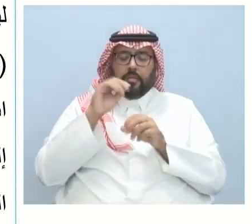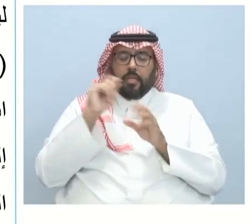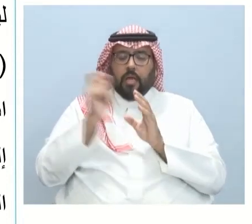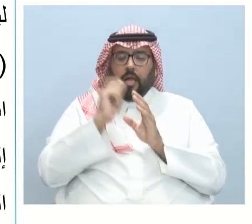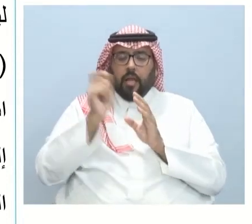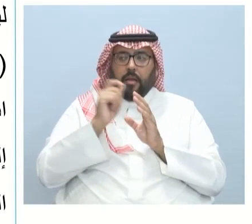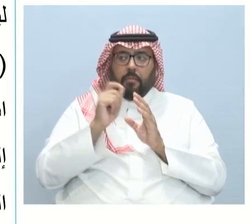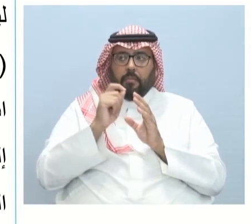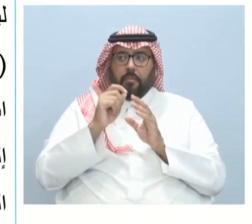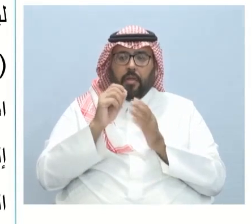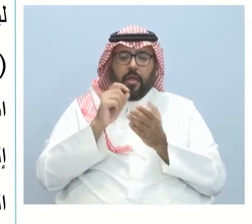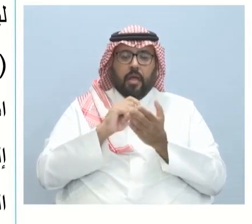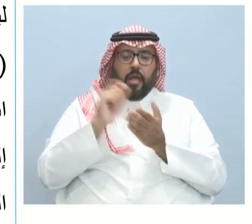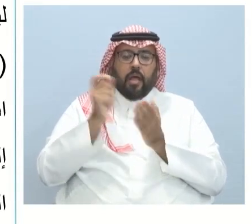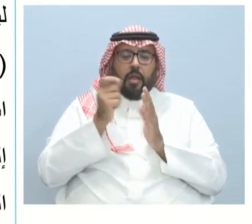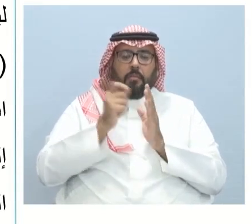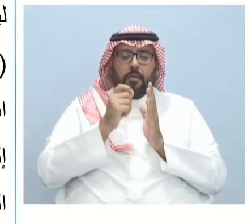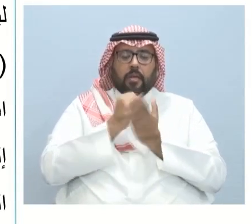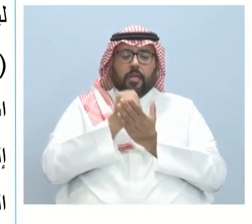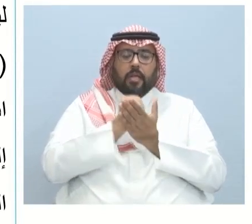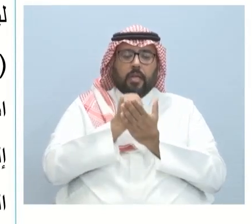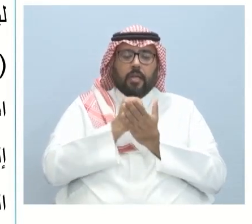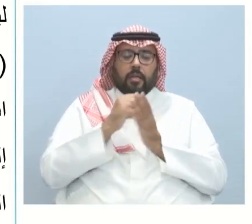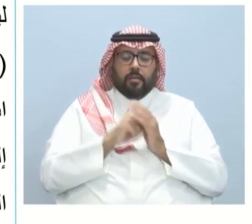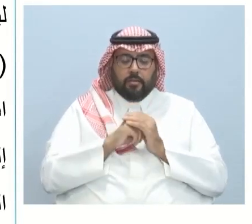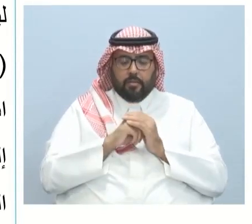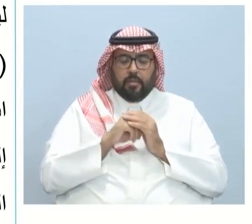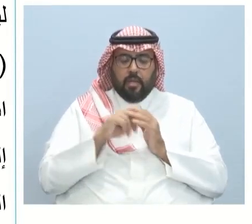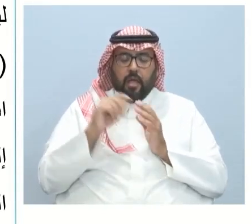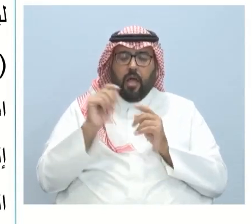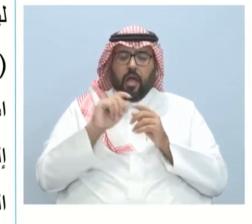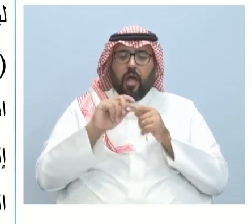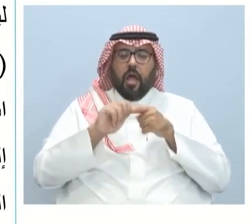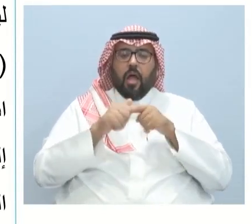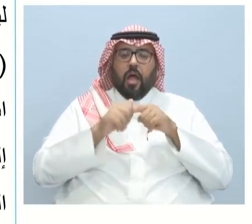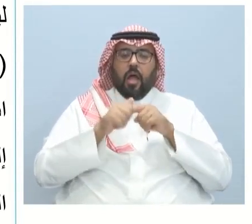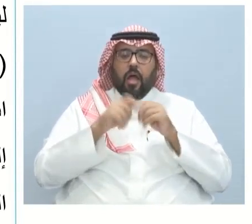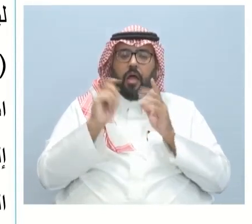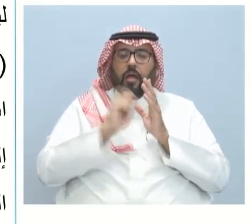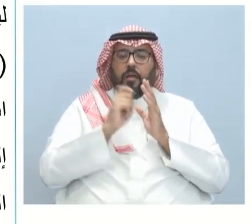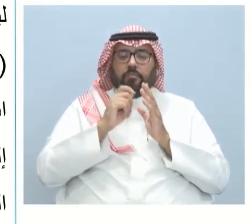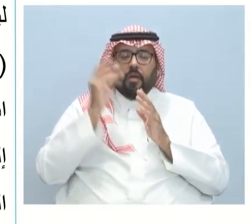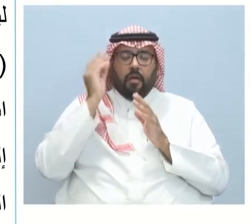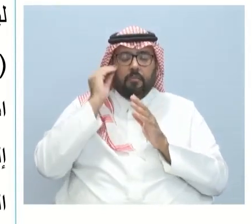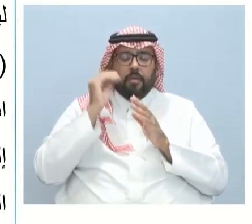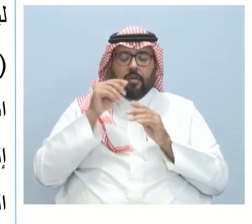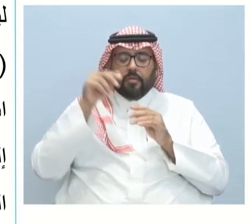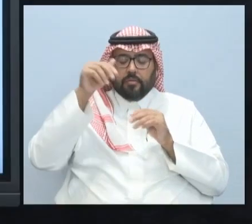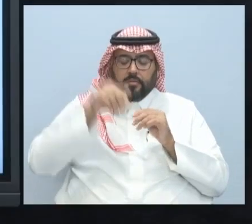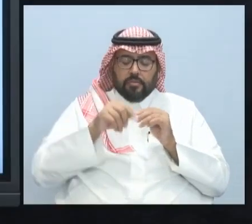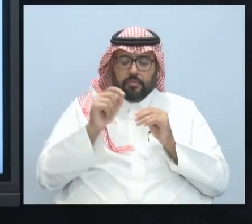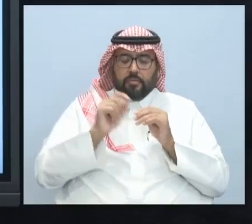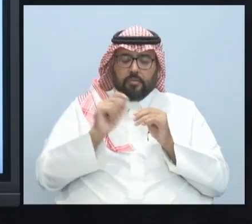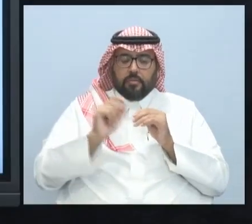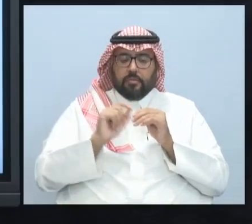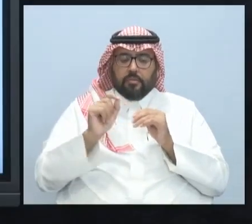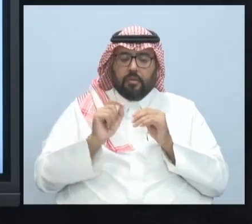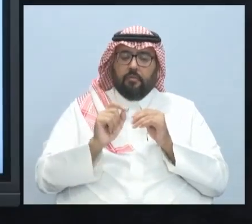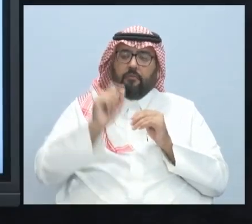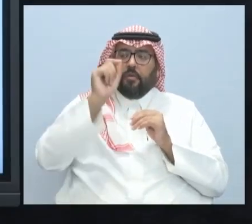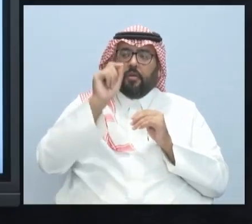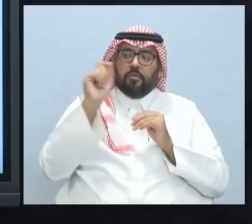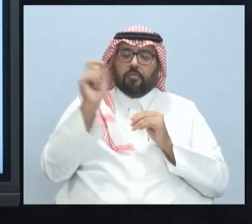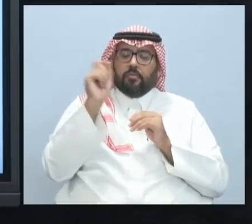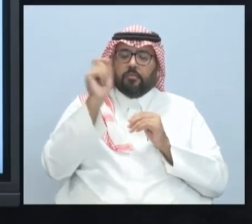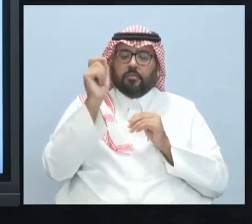قلم رصاص حقيقي للكتابه حيث يتم تحريك القلم الى الاسفل اذا اردت الكتابه وتحريكه الى اعلى